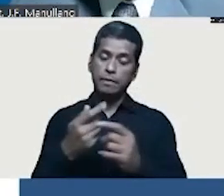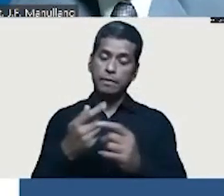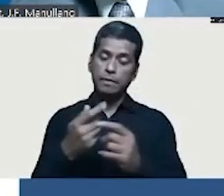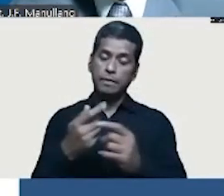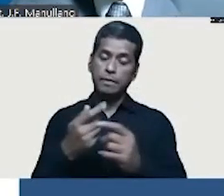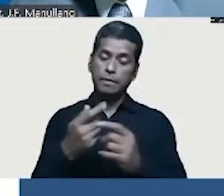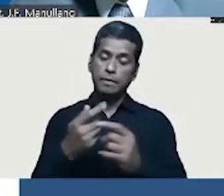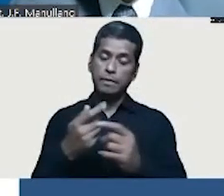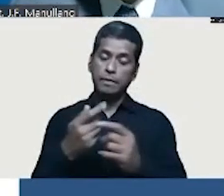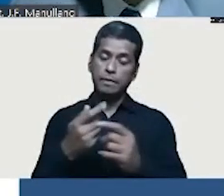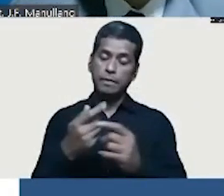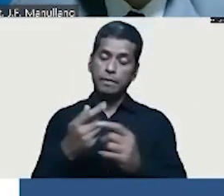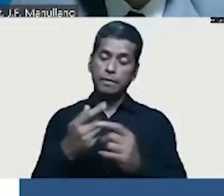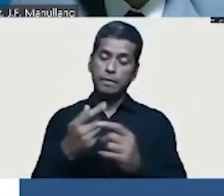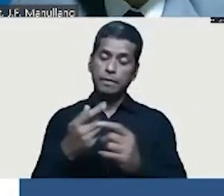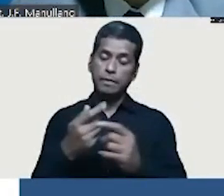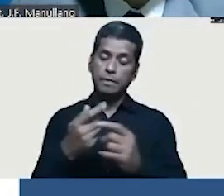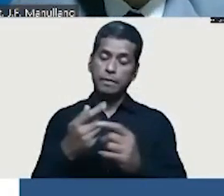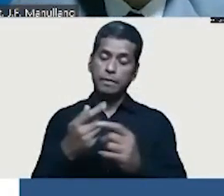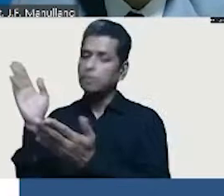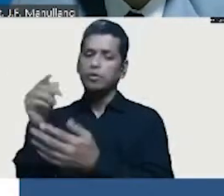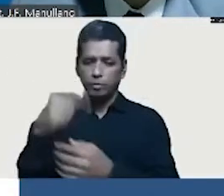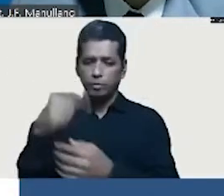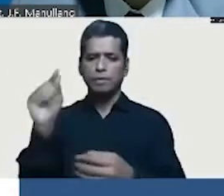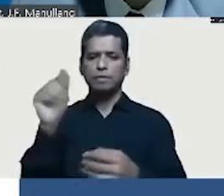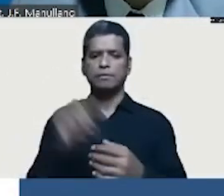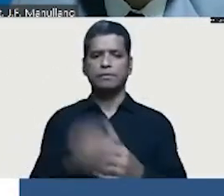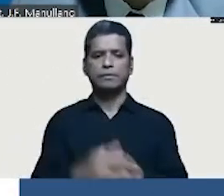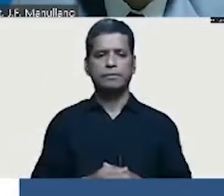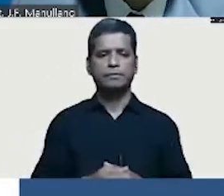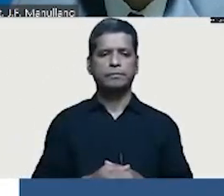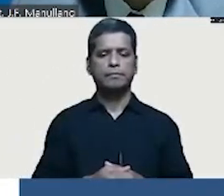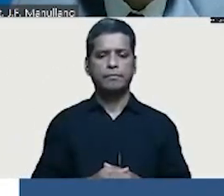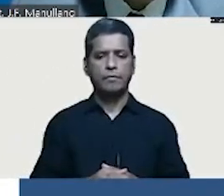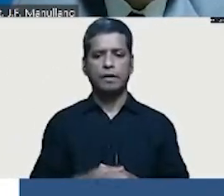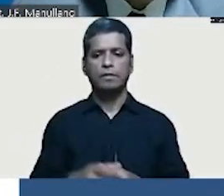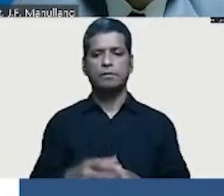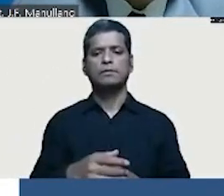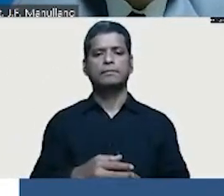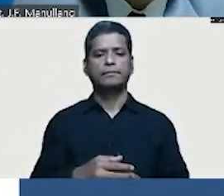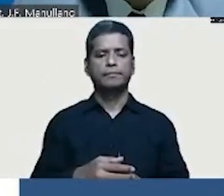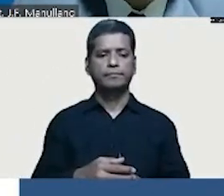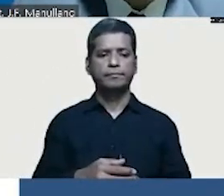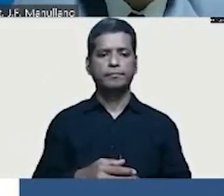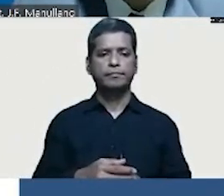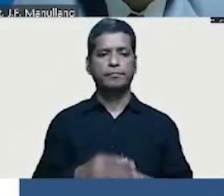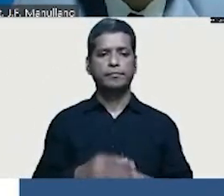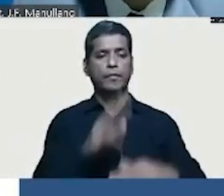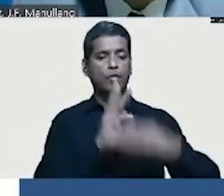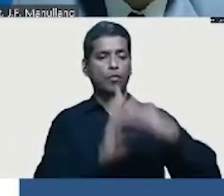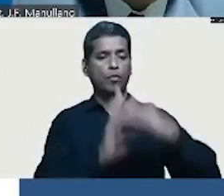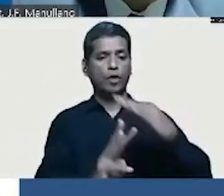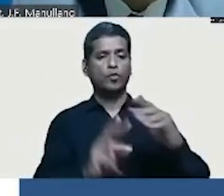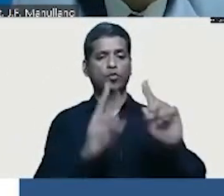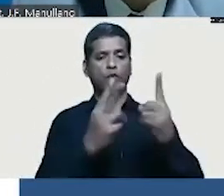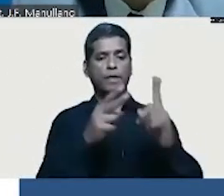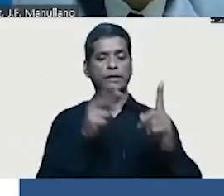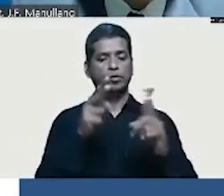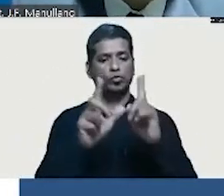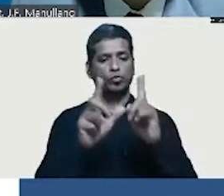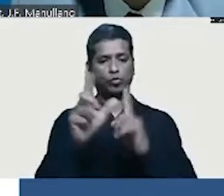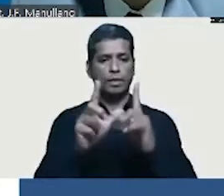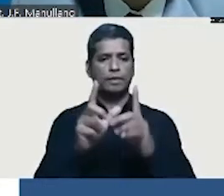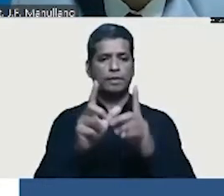menyanyikan Kristus yang menuntun kepada keselamatan yang kekal di dalamnya hiduplah 17 dikatakan